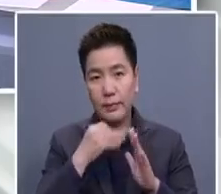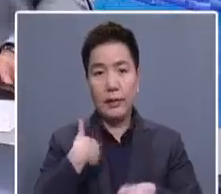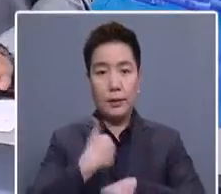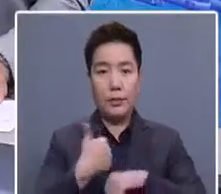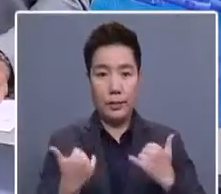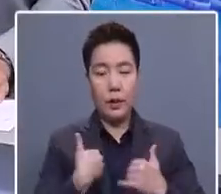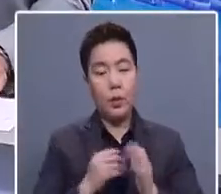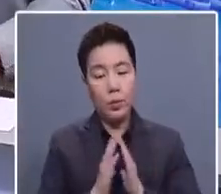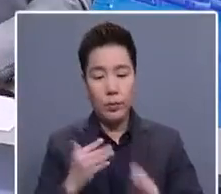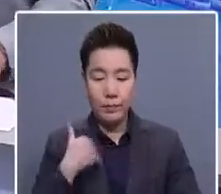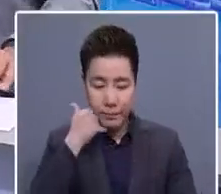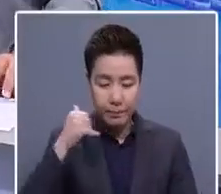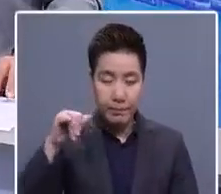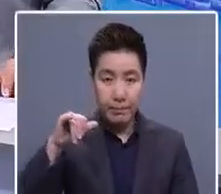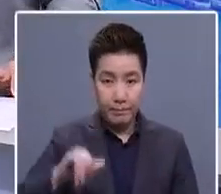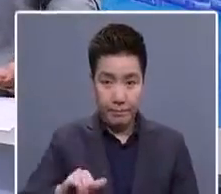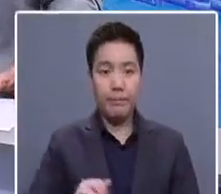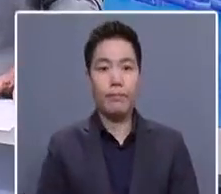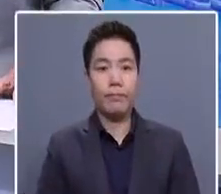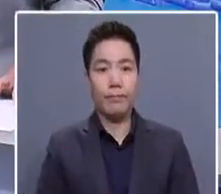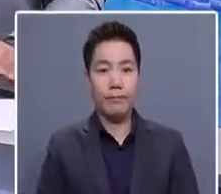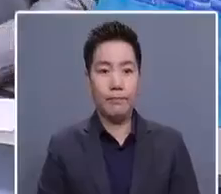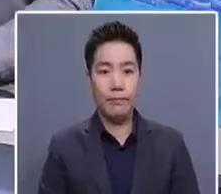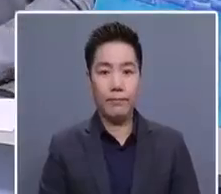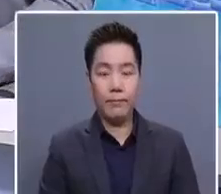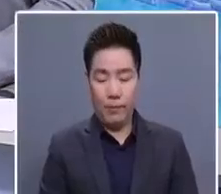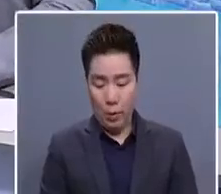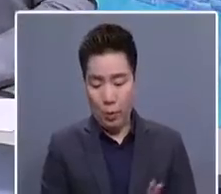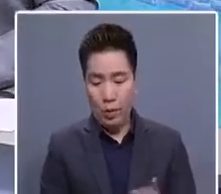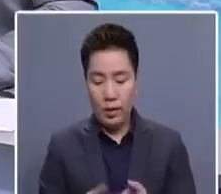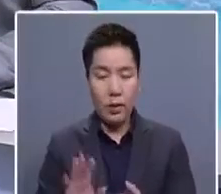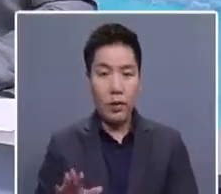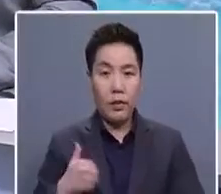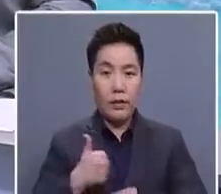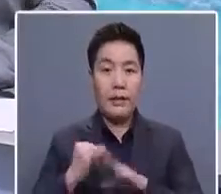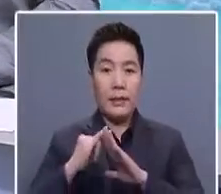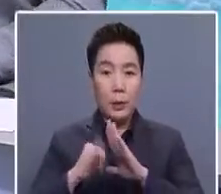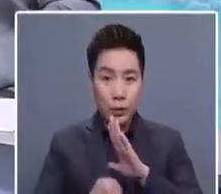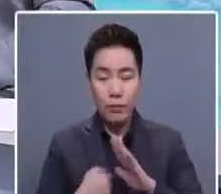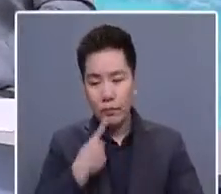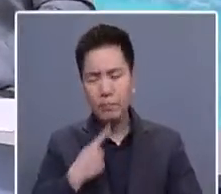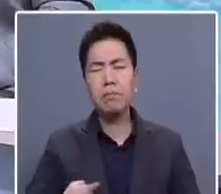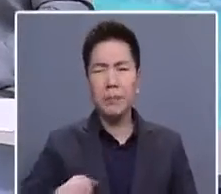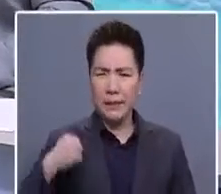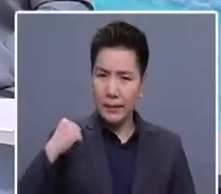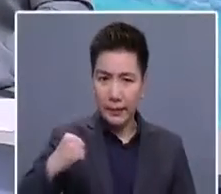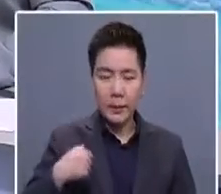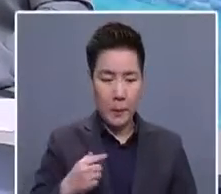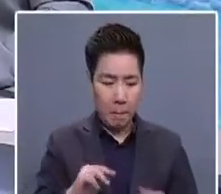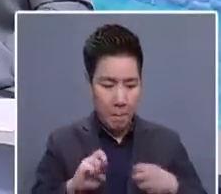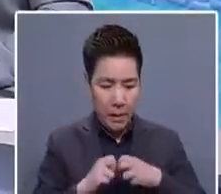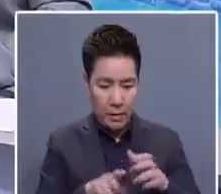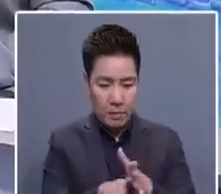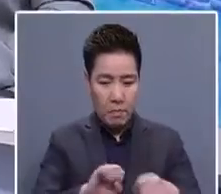ดีครับขอบคุณมากครับ ก็เป็นมาตรการที่ท่านก็ย้ำว่ายังคงมีความมั่นใจอยู ่ ในการที่จะรับมือกับ